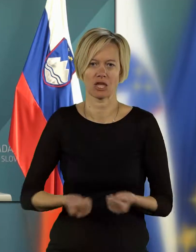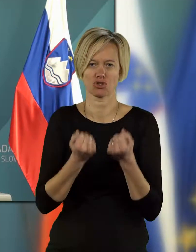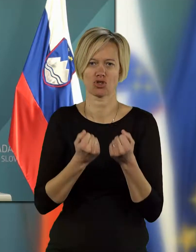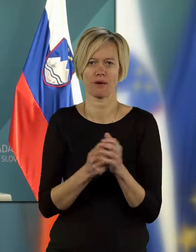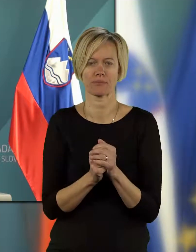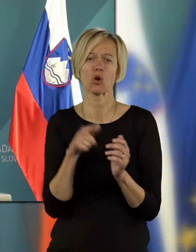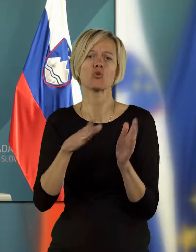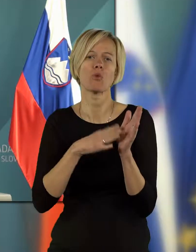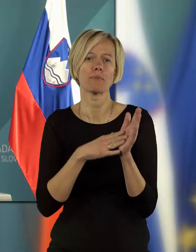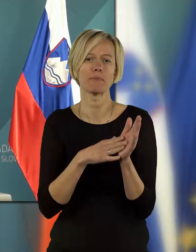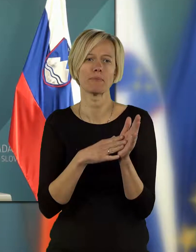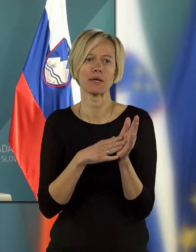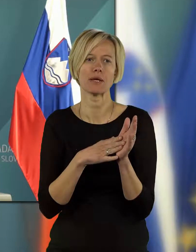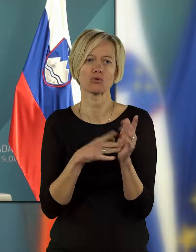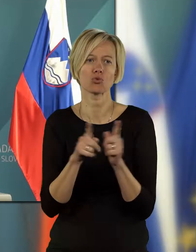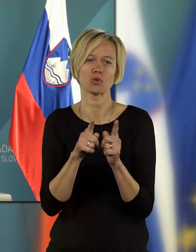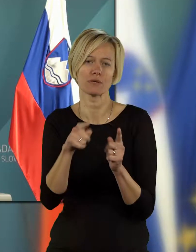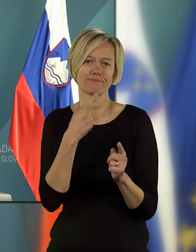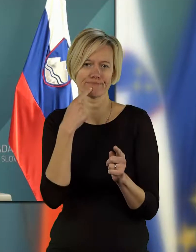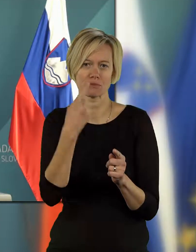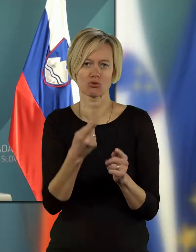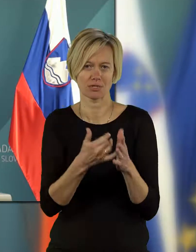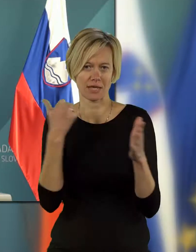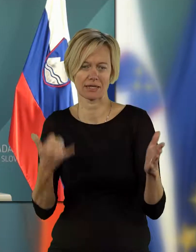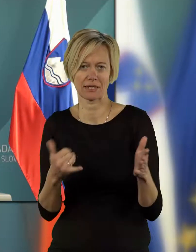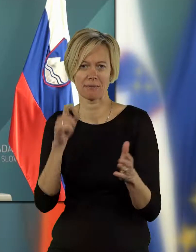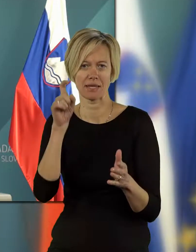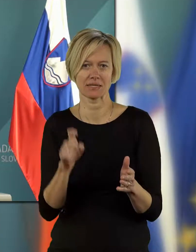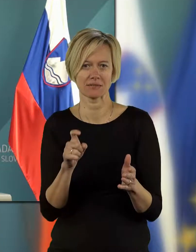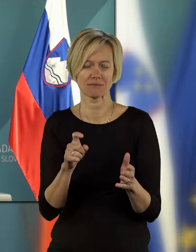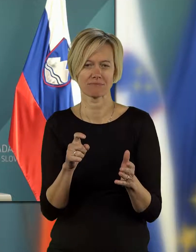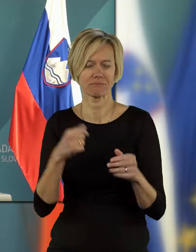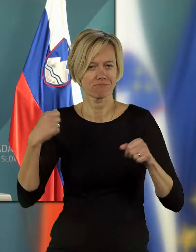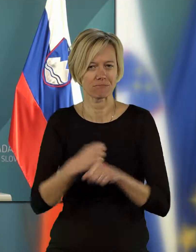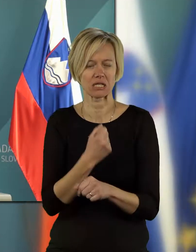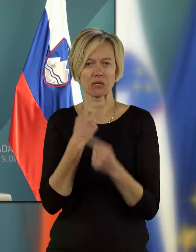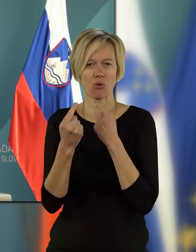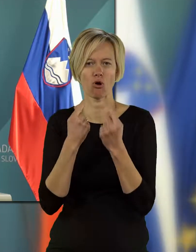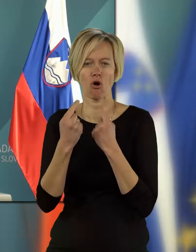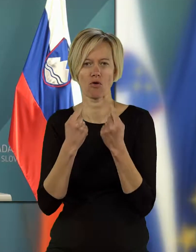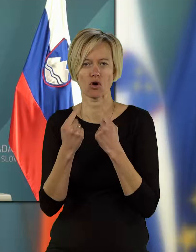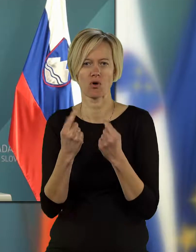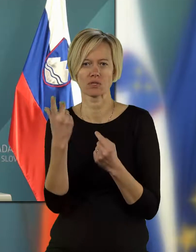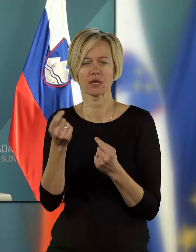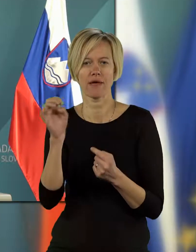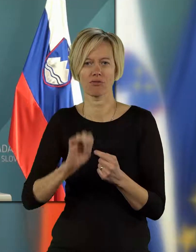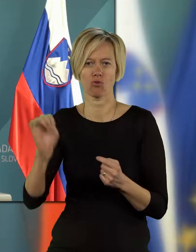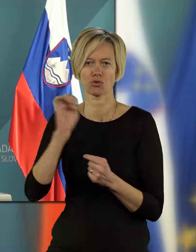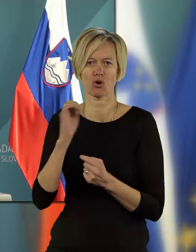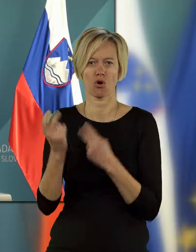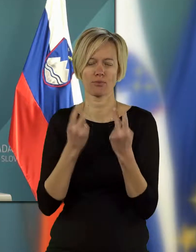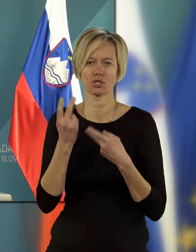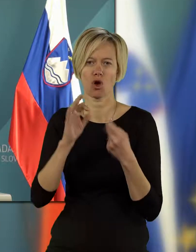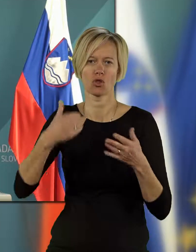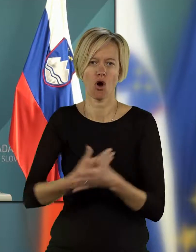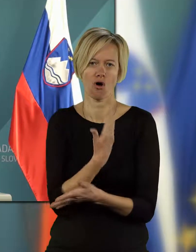tudi nenazadnje izpričuje zadnjih nekaj mesecev zelo trdih pogovorov z Evropsko